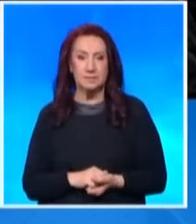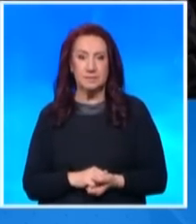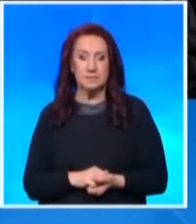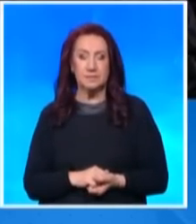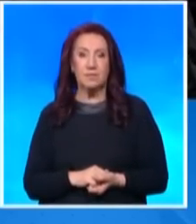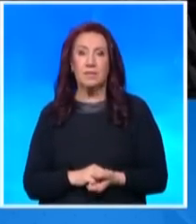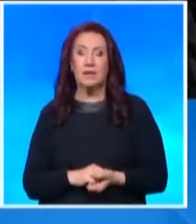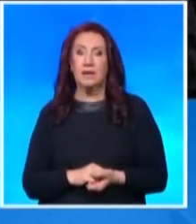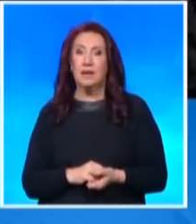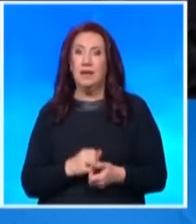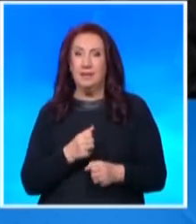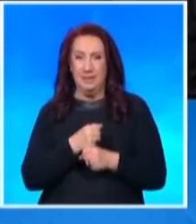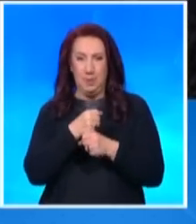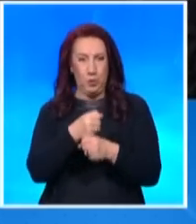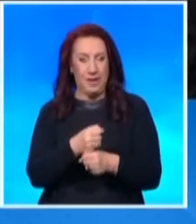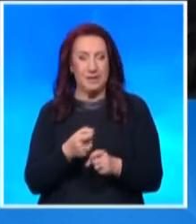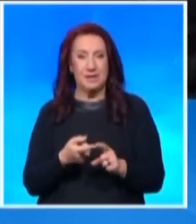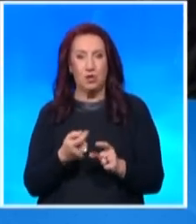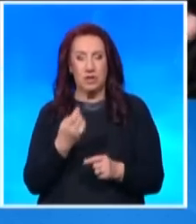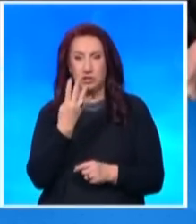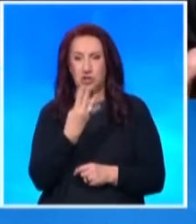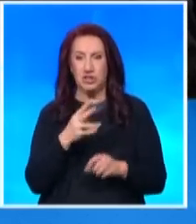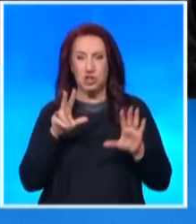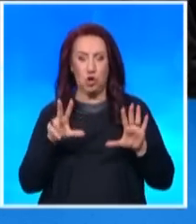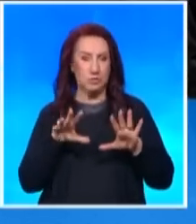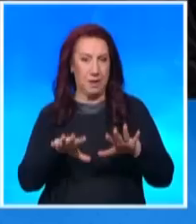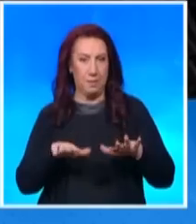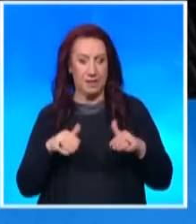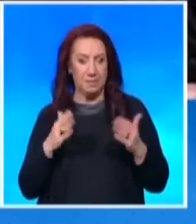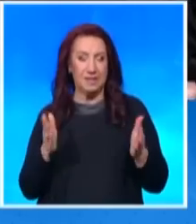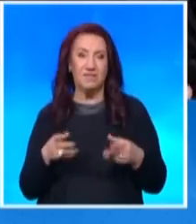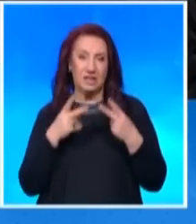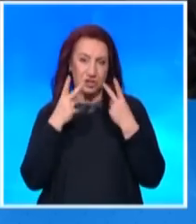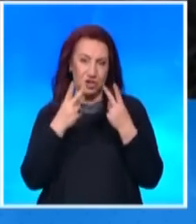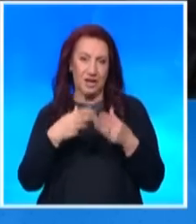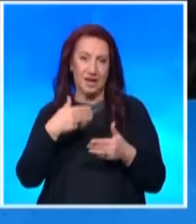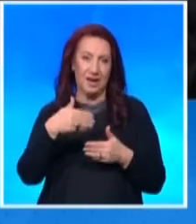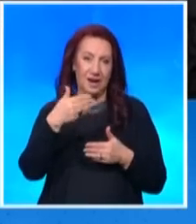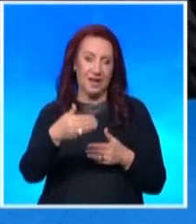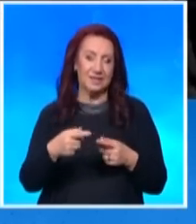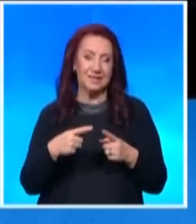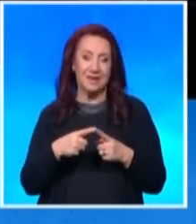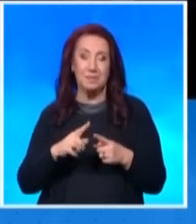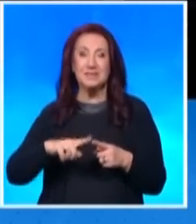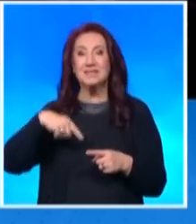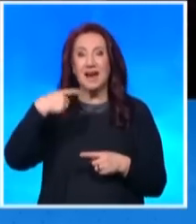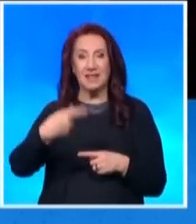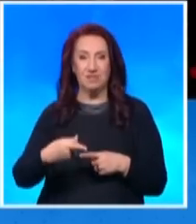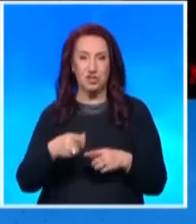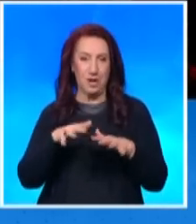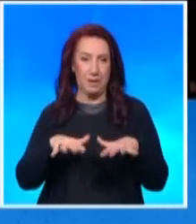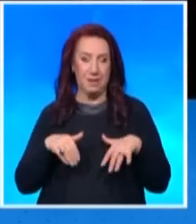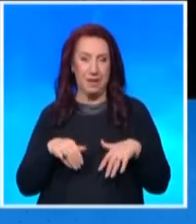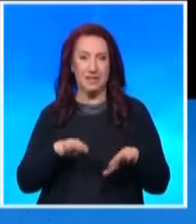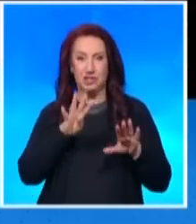Народните представители от 48-я парламент, както видяхме, вече гледат към 49-я. Какво остава в